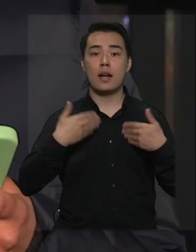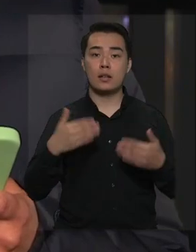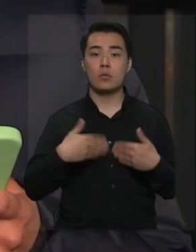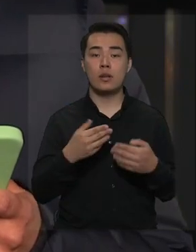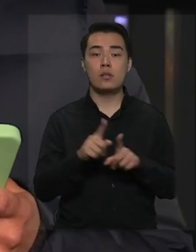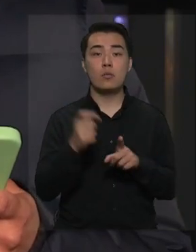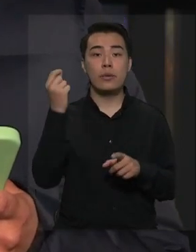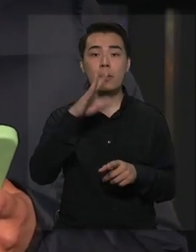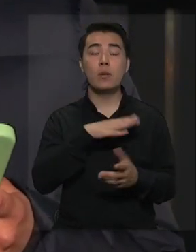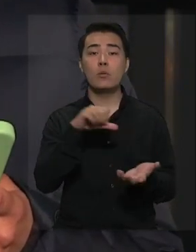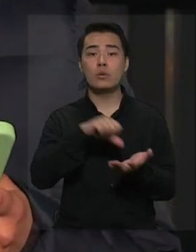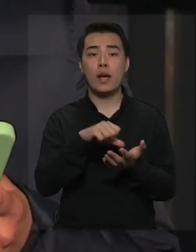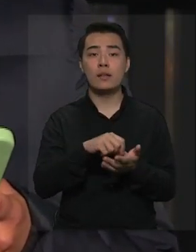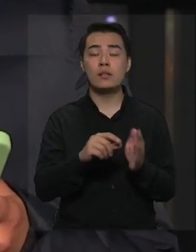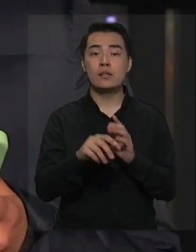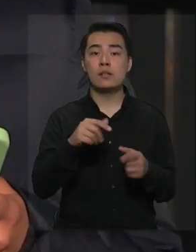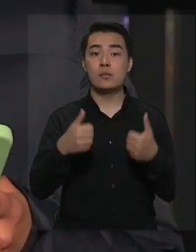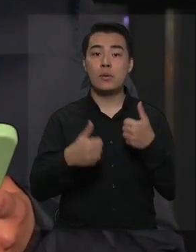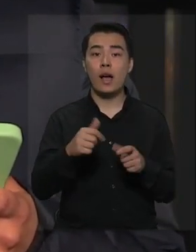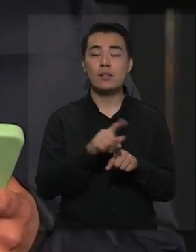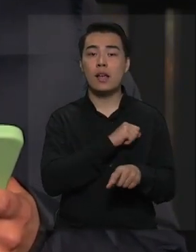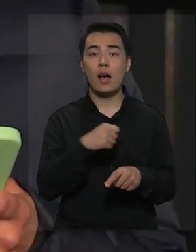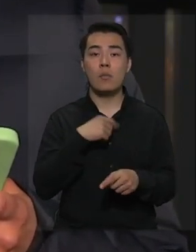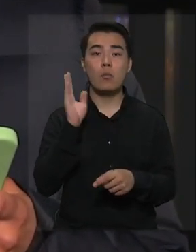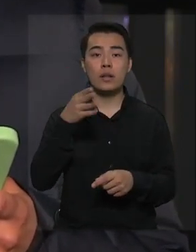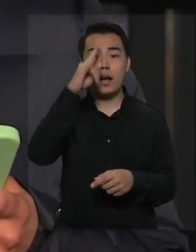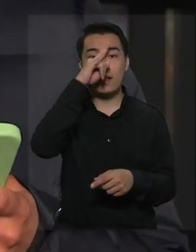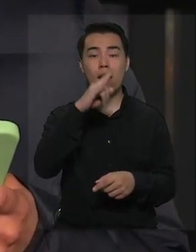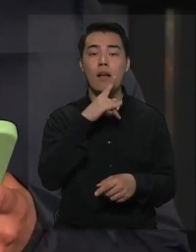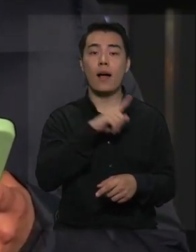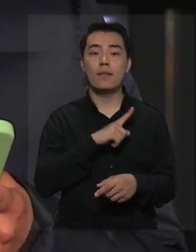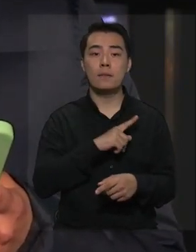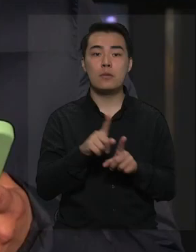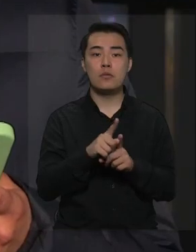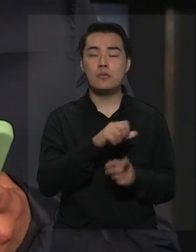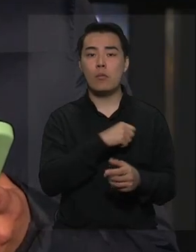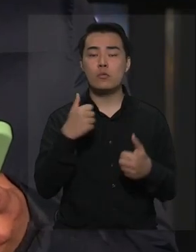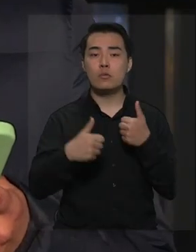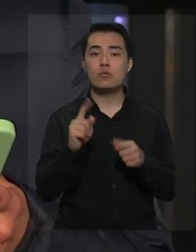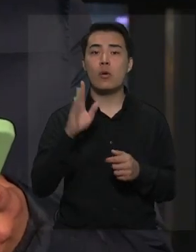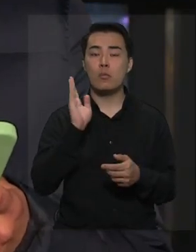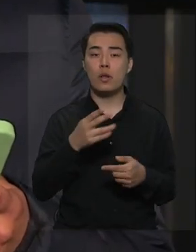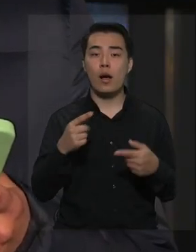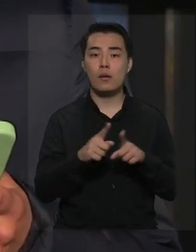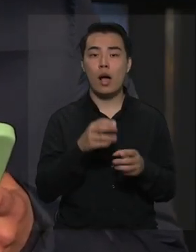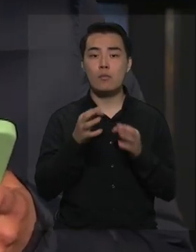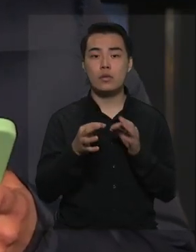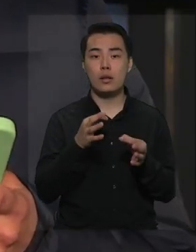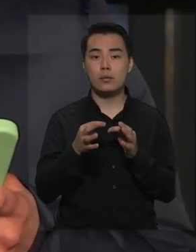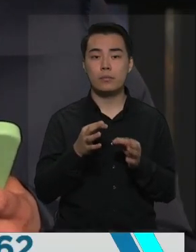известный ли участники дебатов И самое главное стоит ли казахстанцам ожидать горячих дискуссий